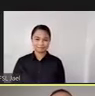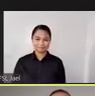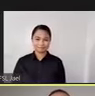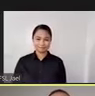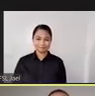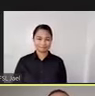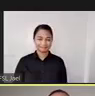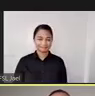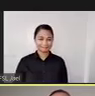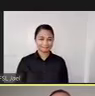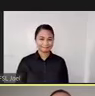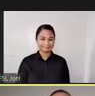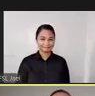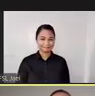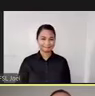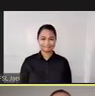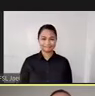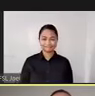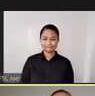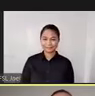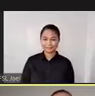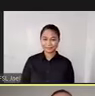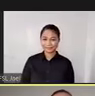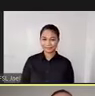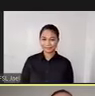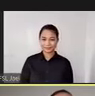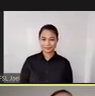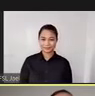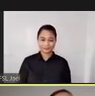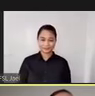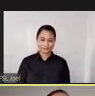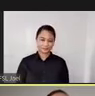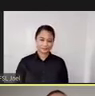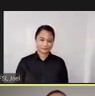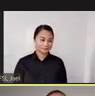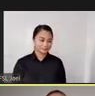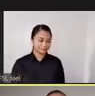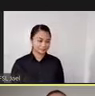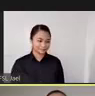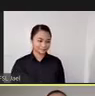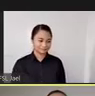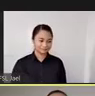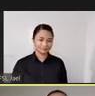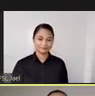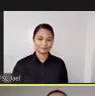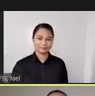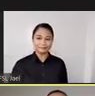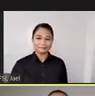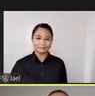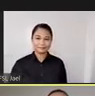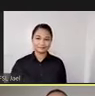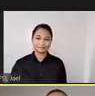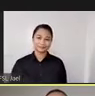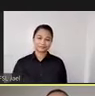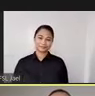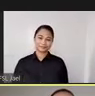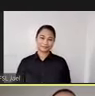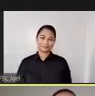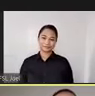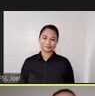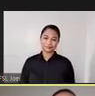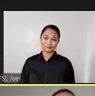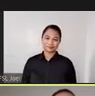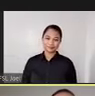darating ang panahon na matutulungan ko sila. Ang School Electrification Program ng One